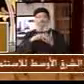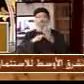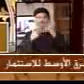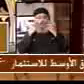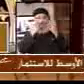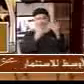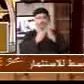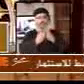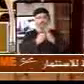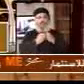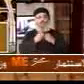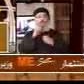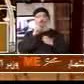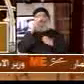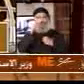هتجيبه؟ قالت آه.